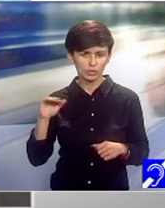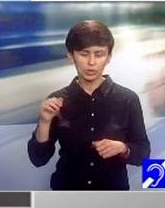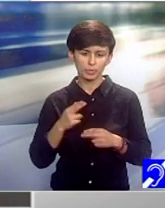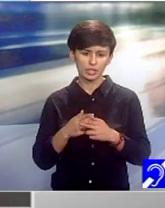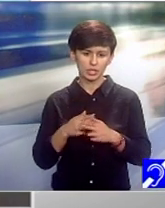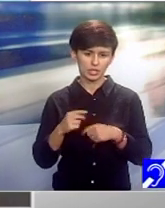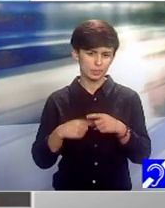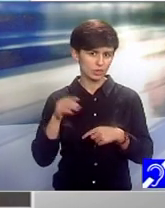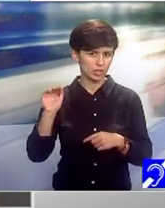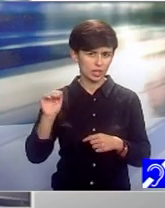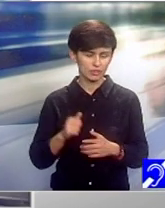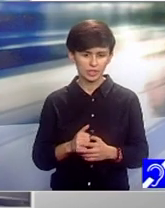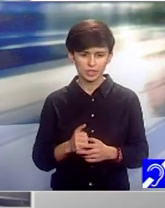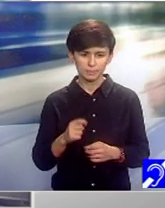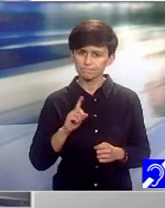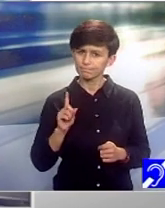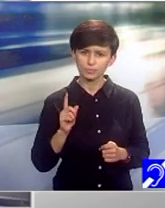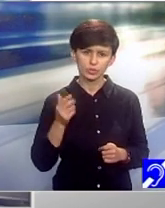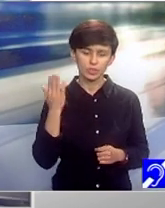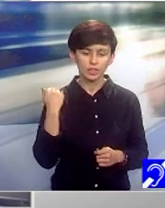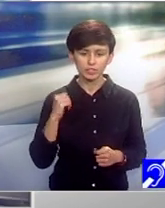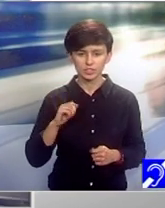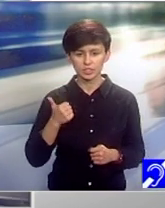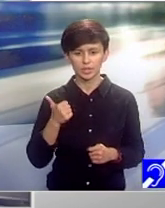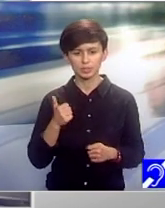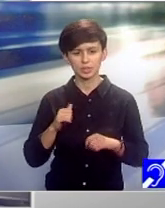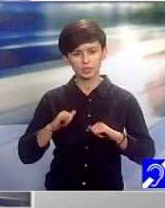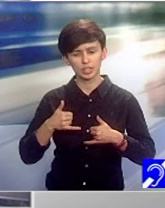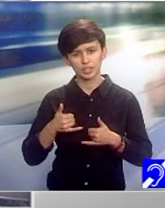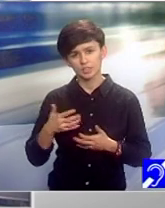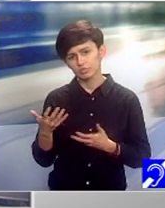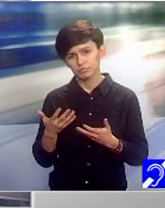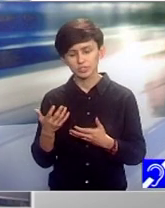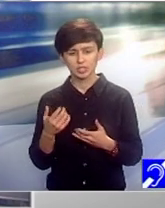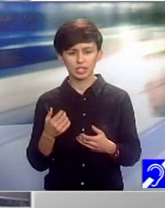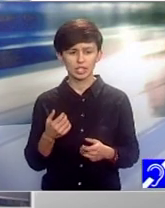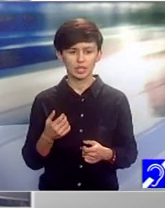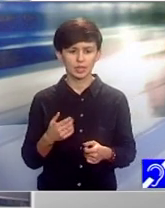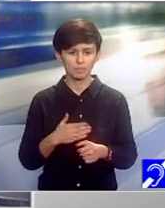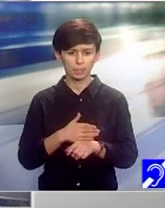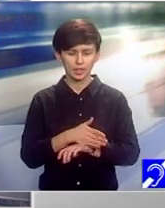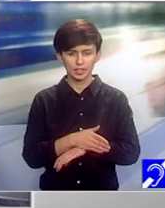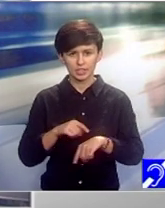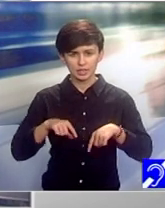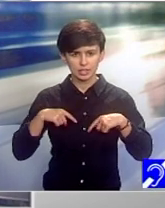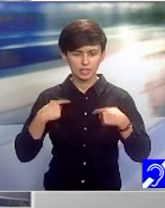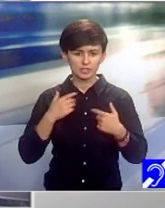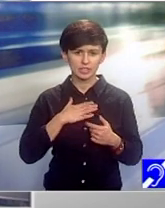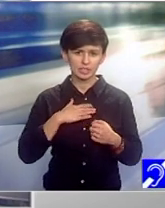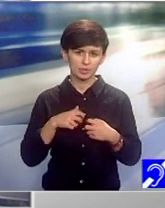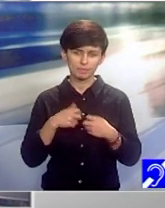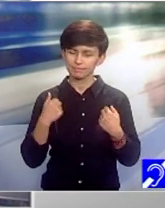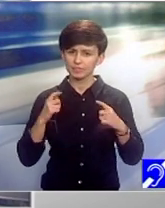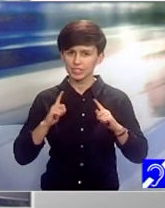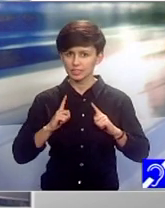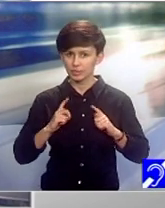Nu, era prima, ca să zic așa, primul incident major care a intrat așa în viața mea neașteptat.